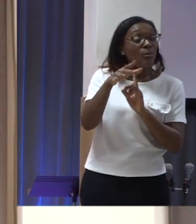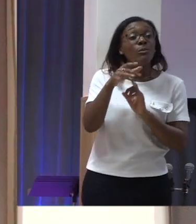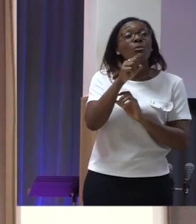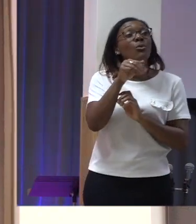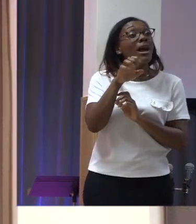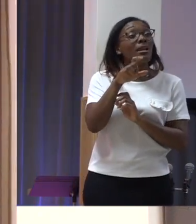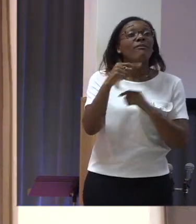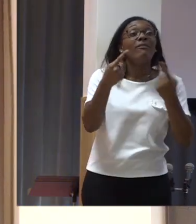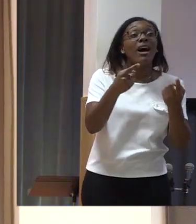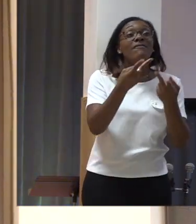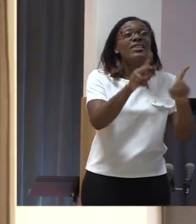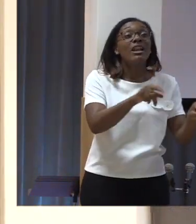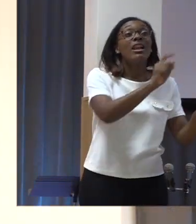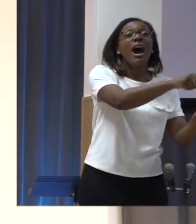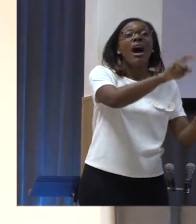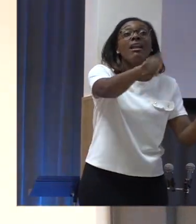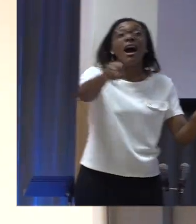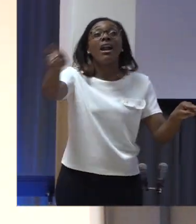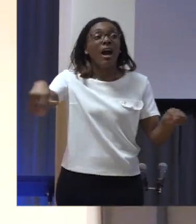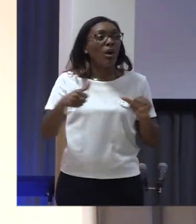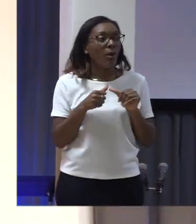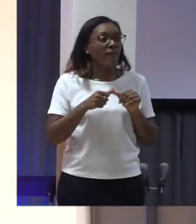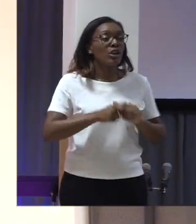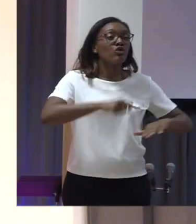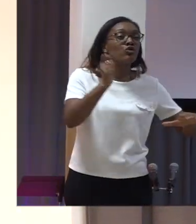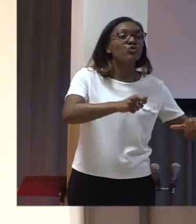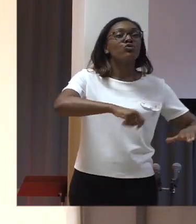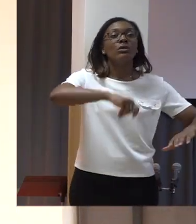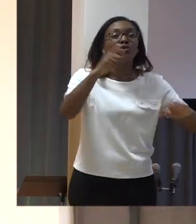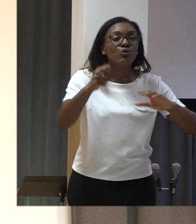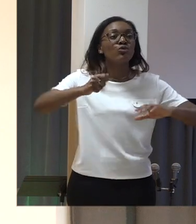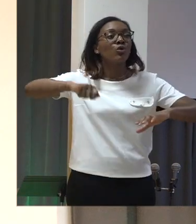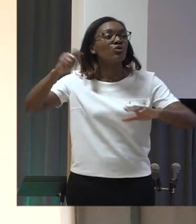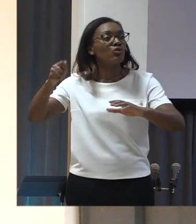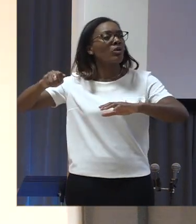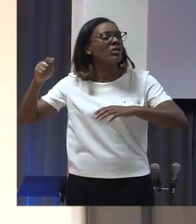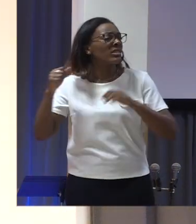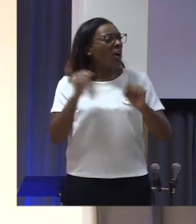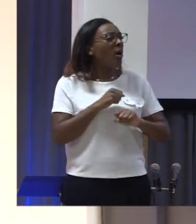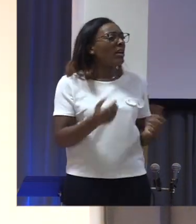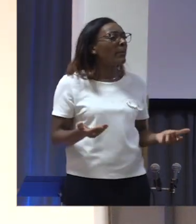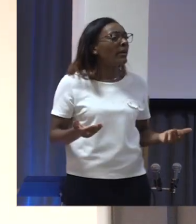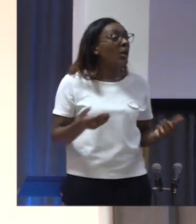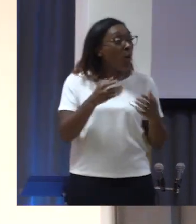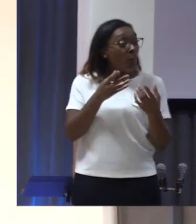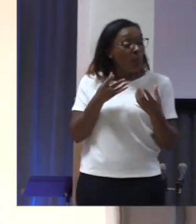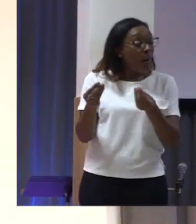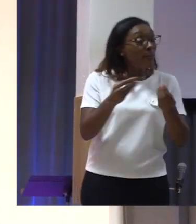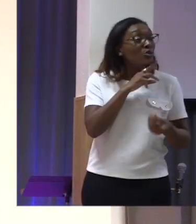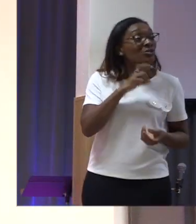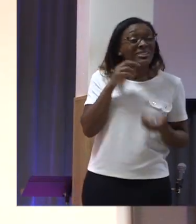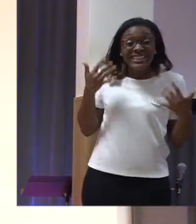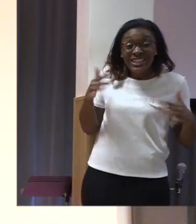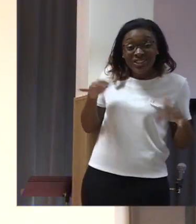C'est assez surprenant. Hein ? Ils ont déjà un juge. Mais ils veulent avoir un roi pour juger sur eux.